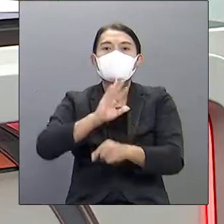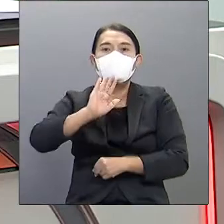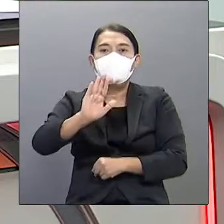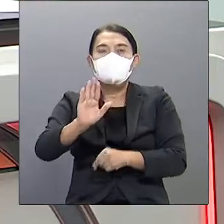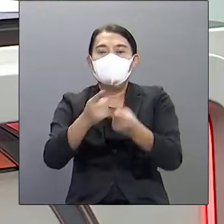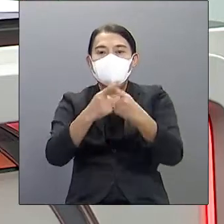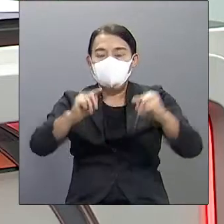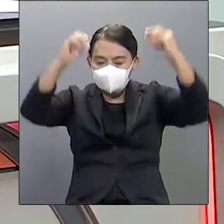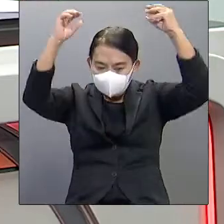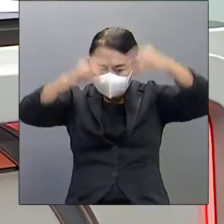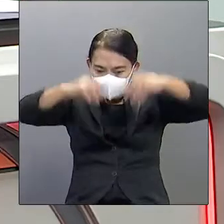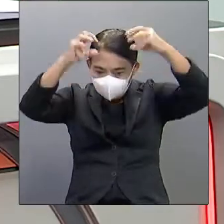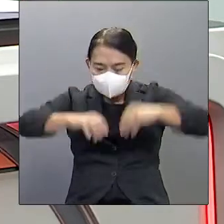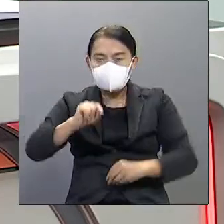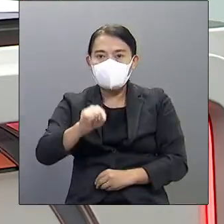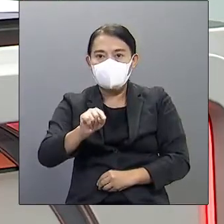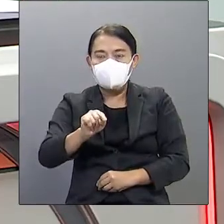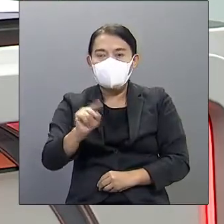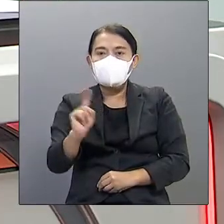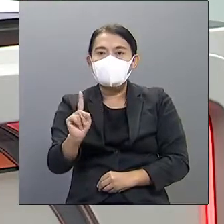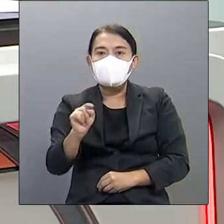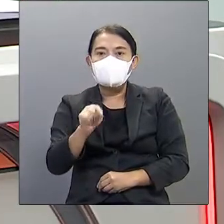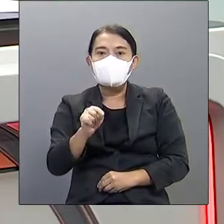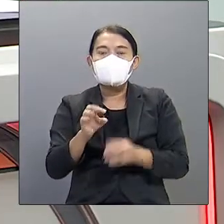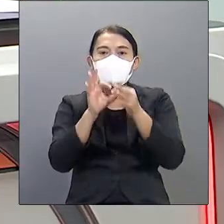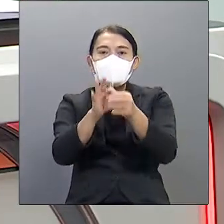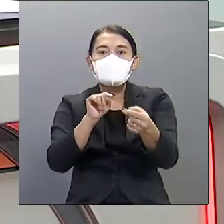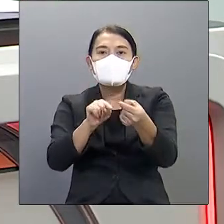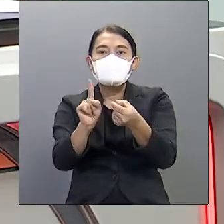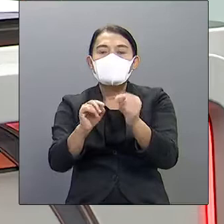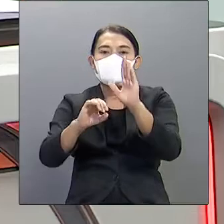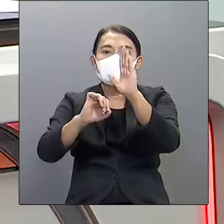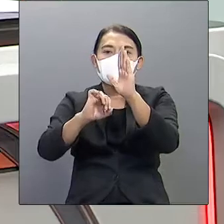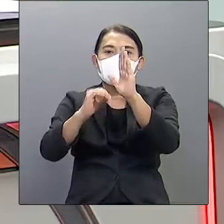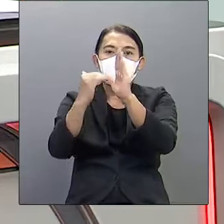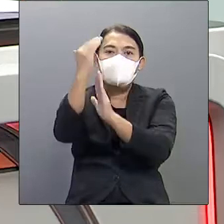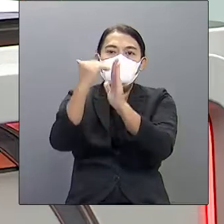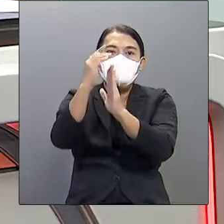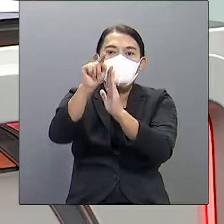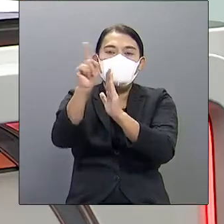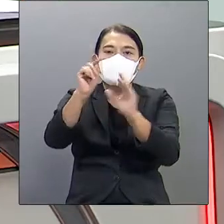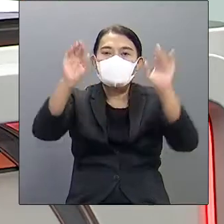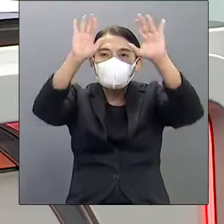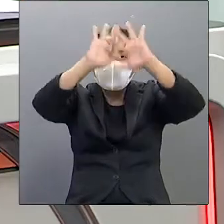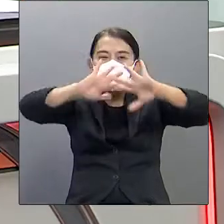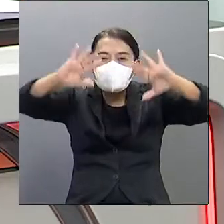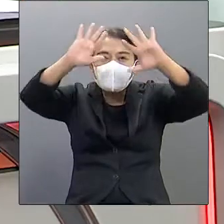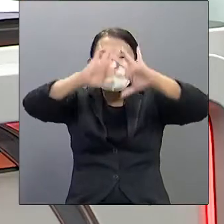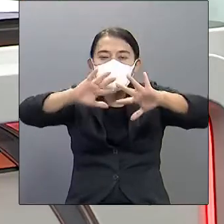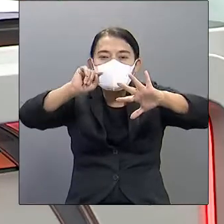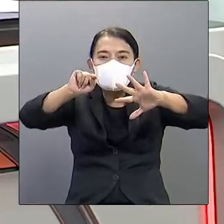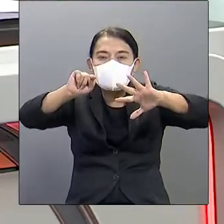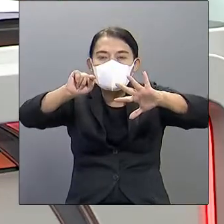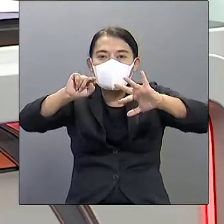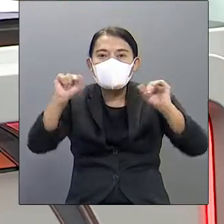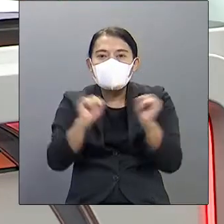จะมีฝนตกลงมาแบบนี้สิ่งที่ตามมาสำหรับในพื้นที่ภาคเหนือก็คือทะเลหมอกนะคะเวลานี้ก็ยังคงเป็นช่วงฤดูกาลท่องเที่ยว